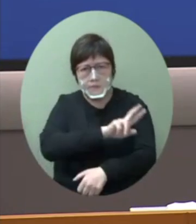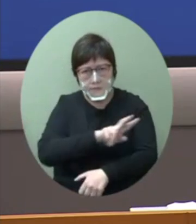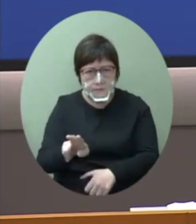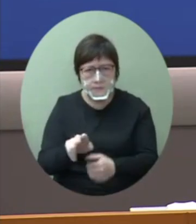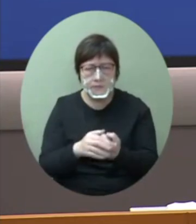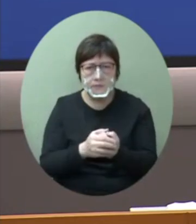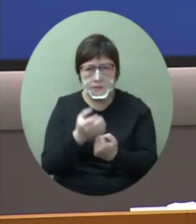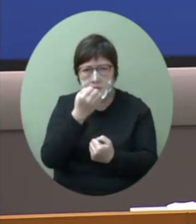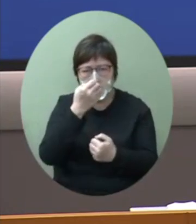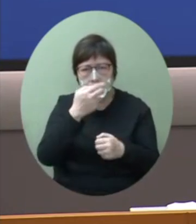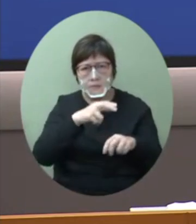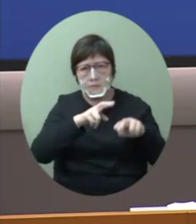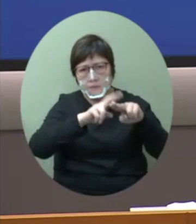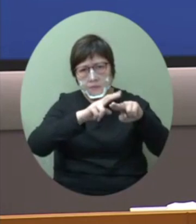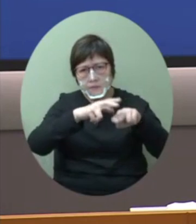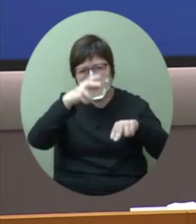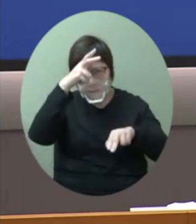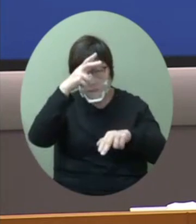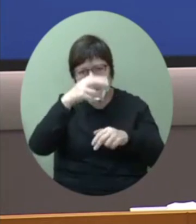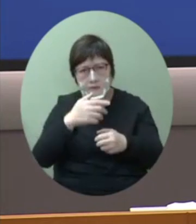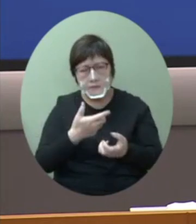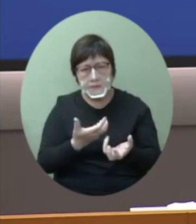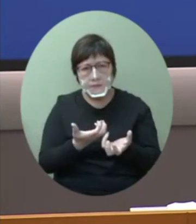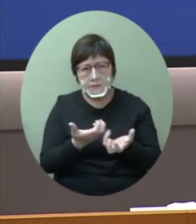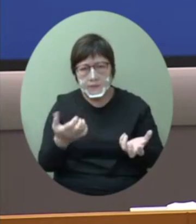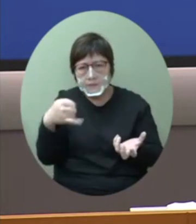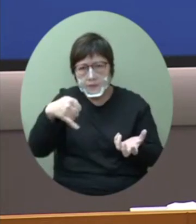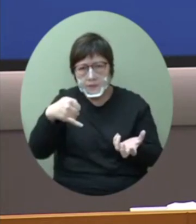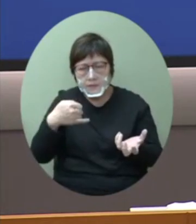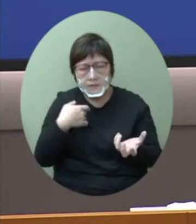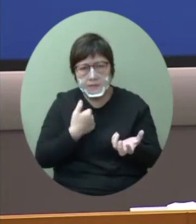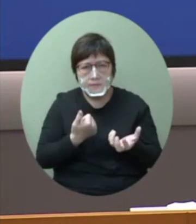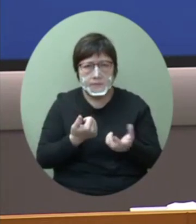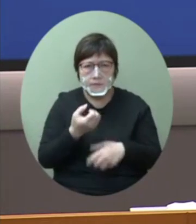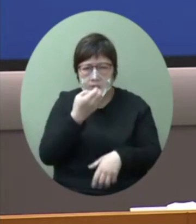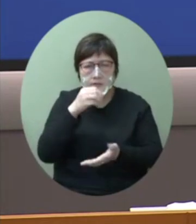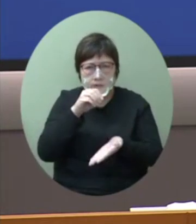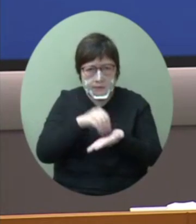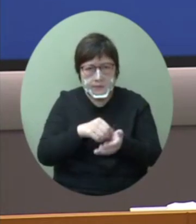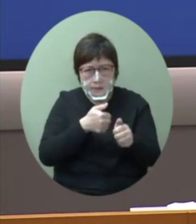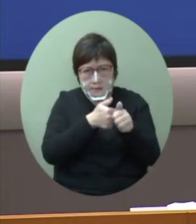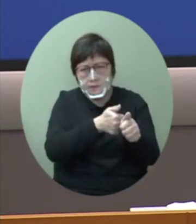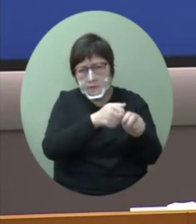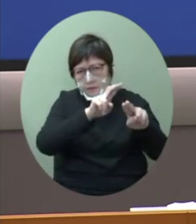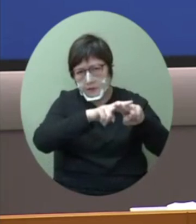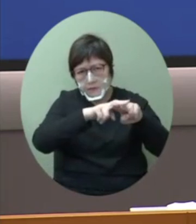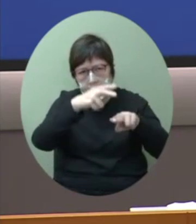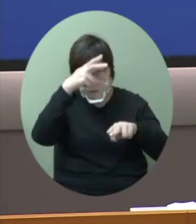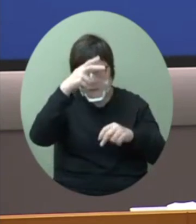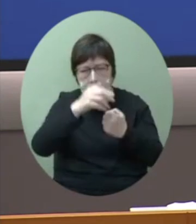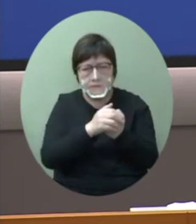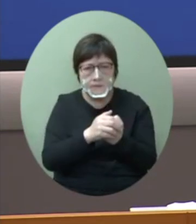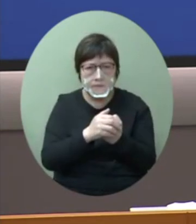而香港是中華人民共和國一個不可分離的地方，我們一定是按住國家這個這麼